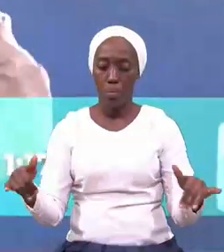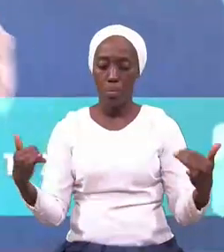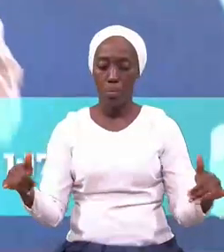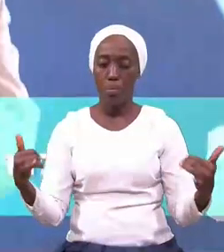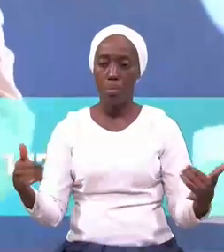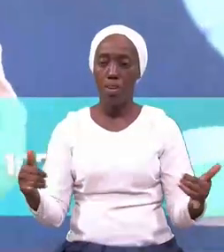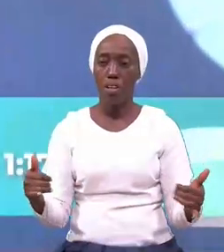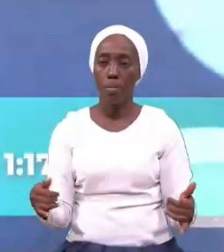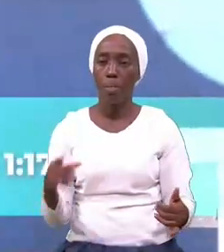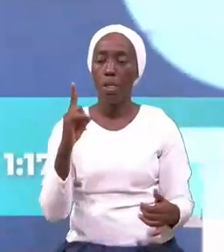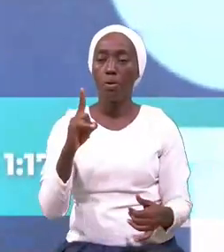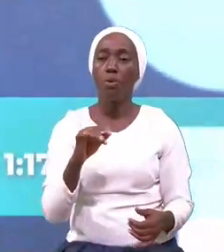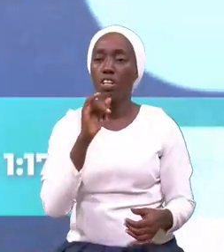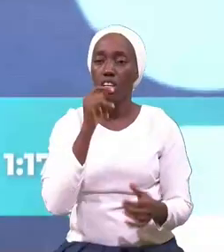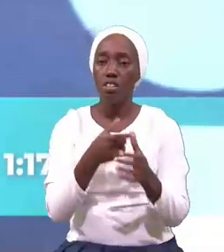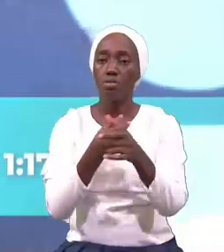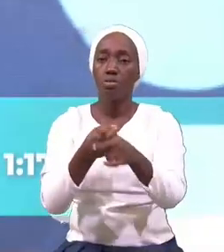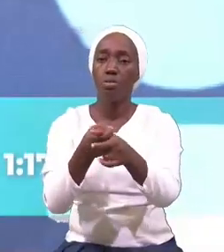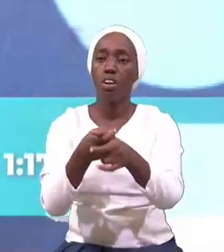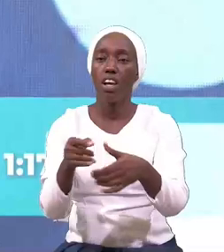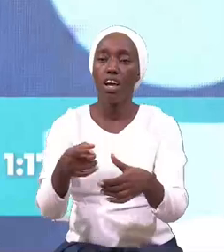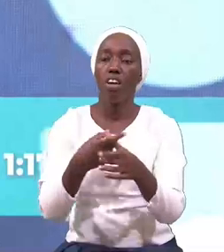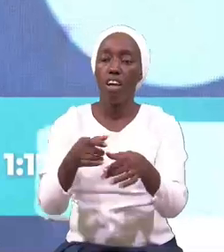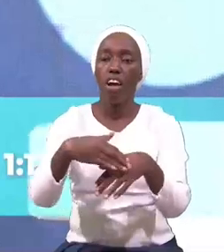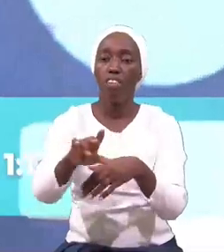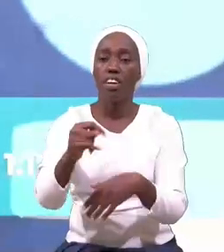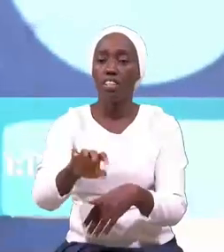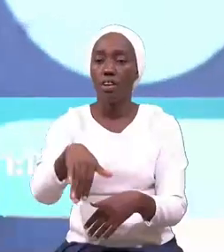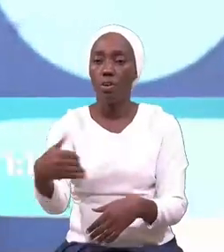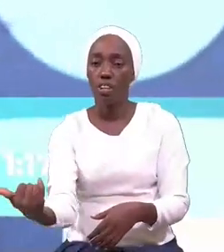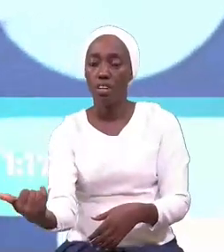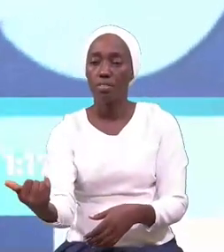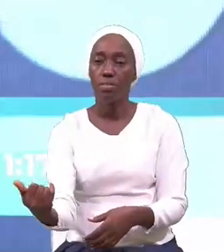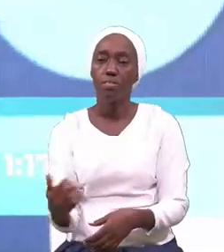jouent. Et l'un court après l'autre.